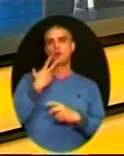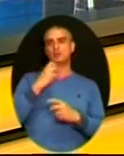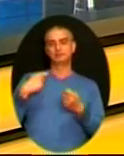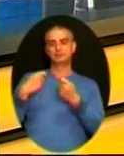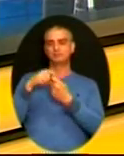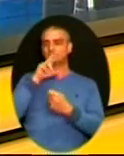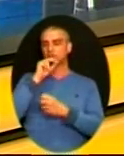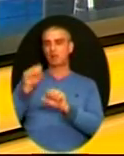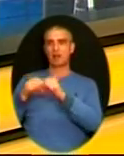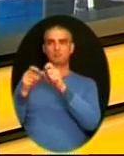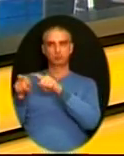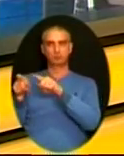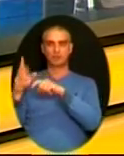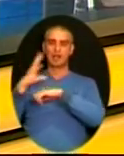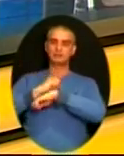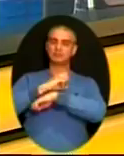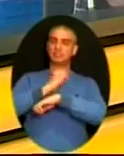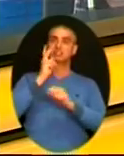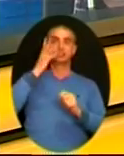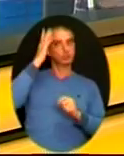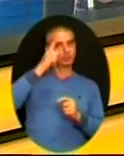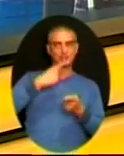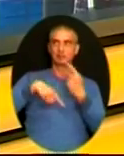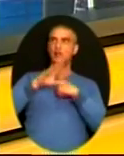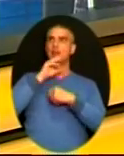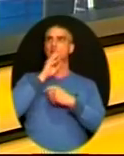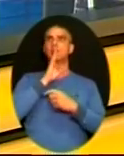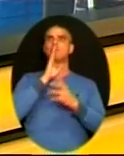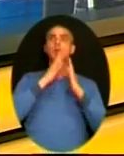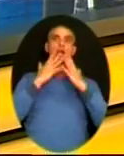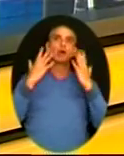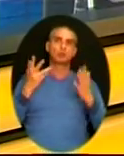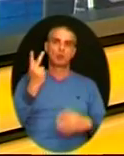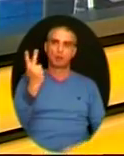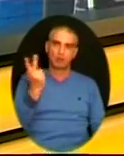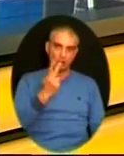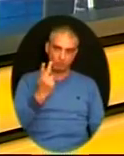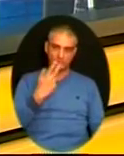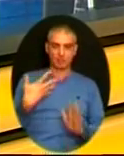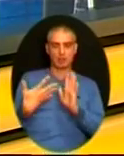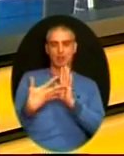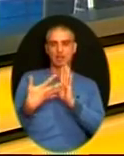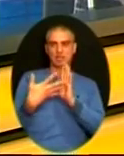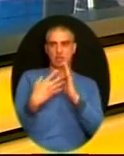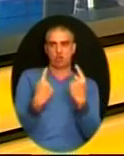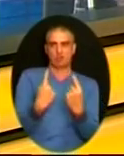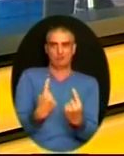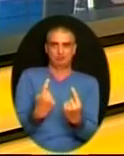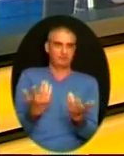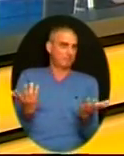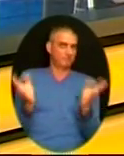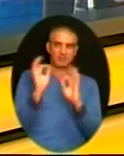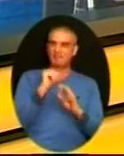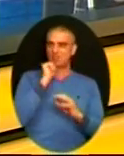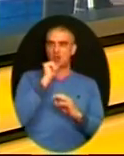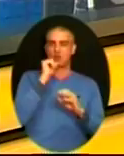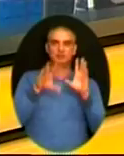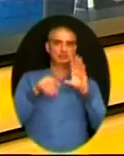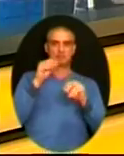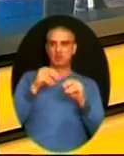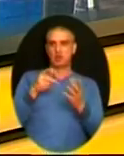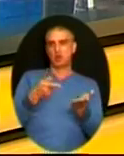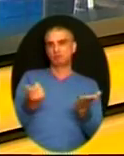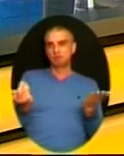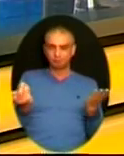סביב הגיוס שככה נוגס ביש עתיד מלדבר על הפיל שבחדר, שזה כמובן החקירות עצמן, שאף אחד לא רוצה ללכת לבחירות על